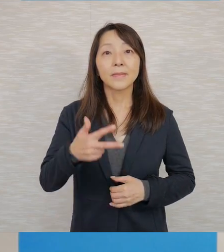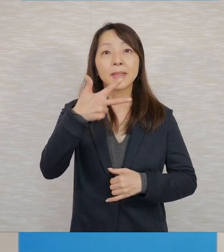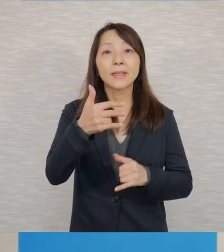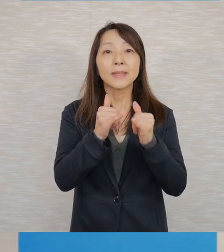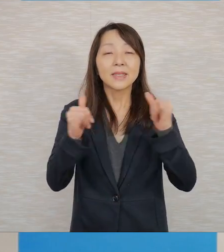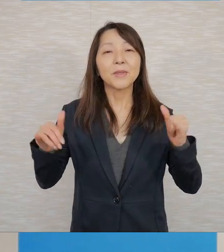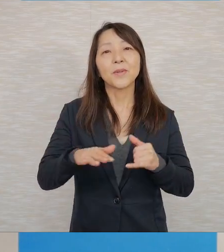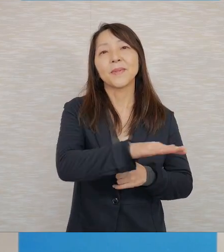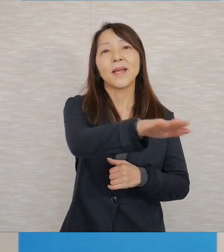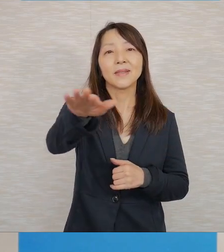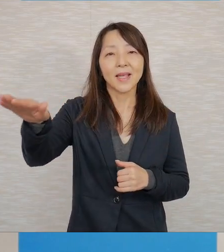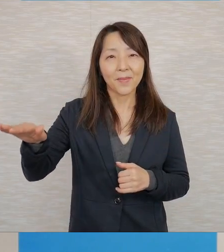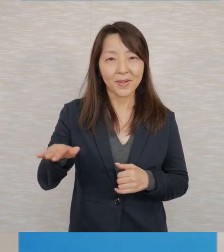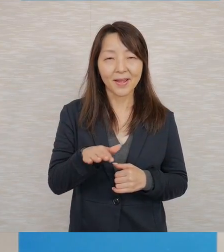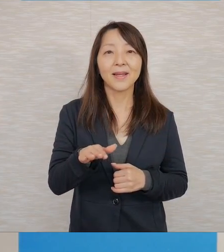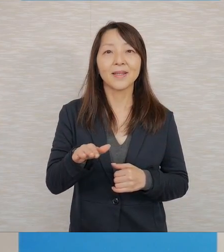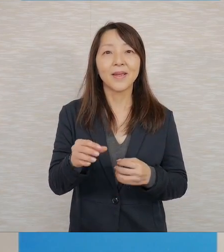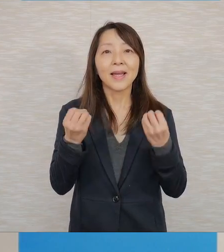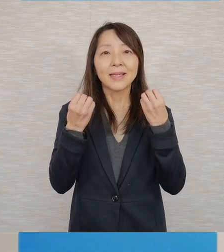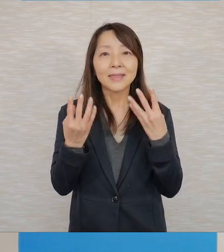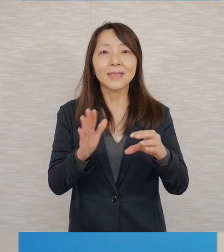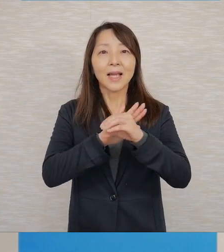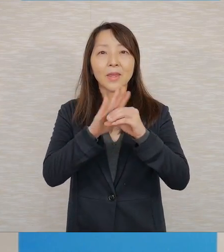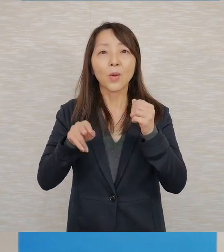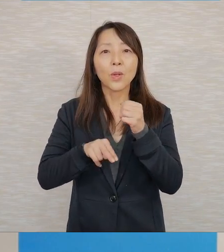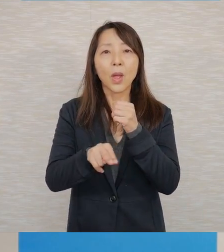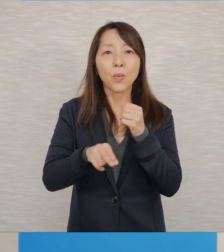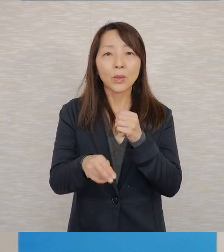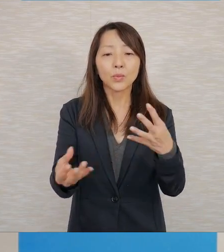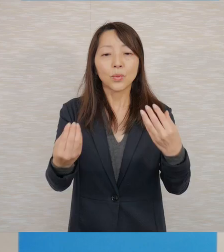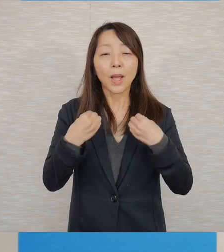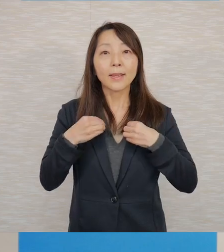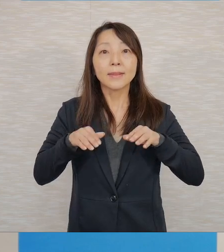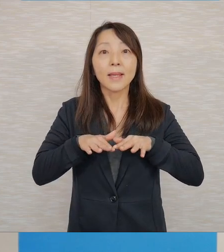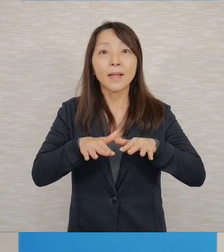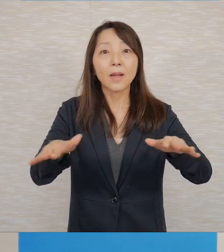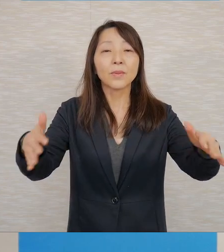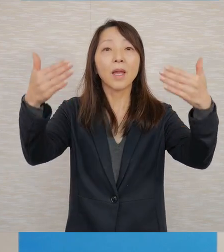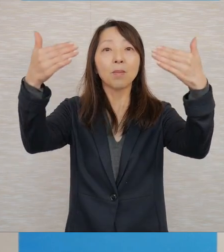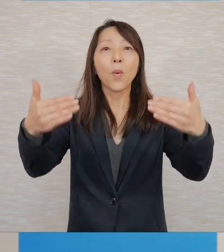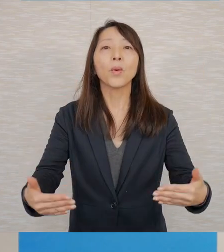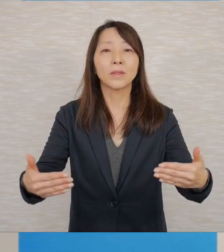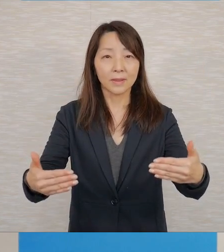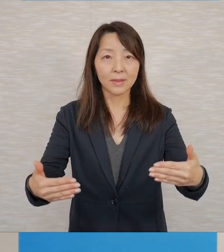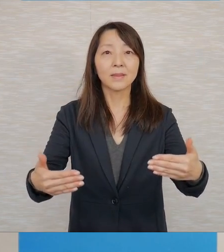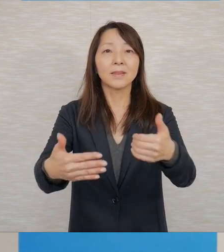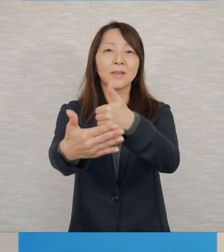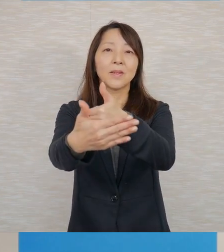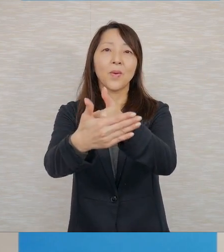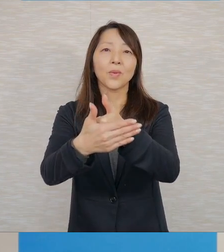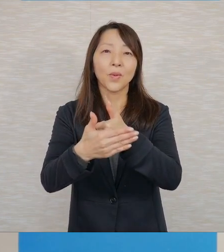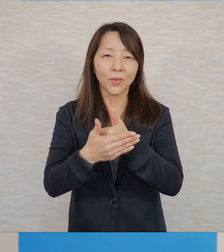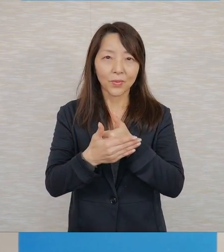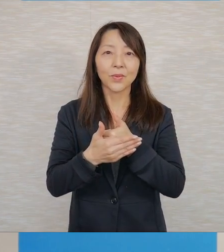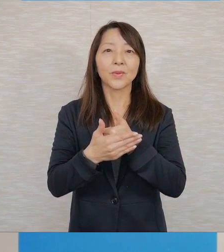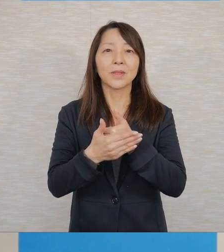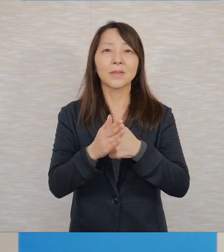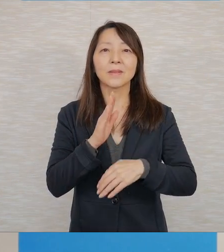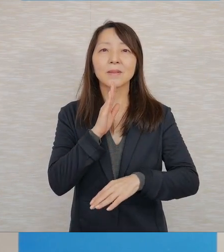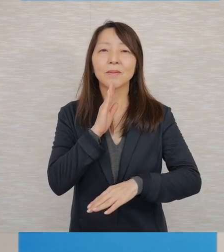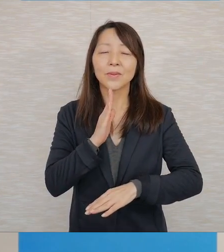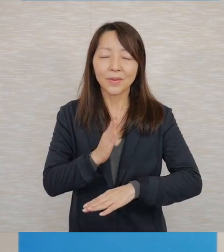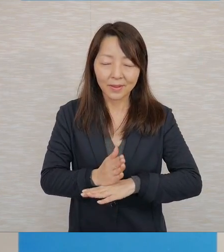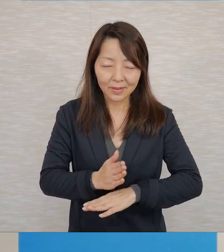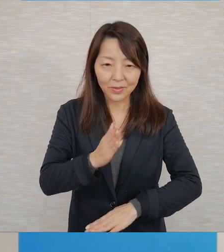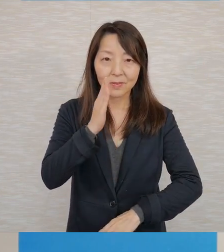市民の皆様には新型コロナウイルスの感染拡大防止にご協力いただき、心よりお礼申し上げ